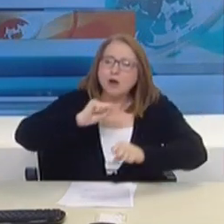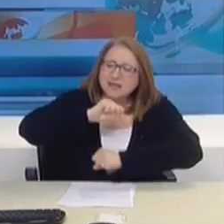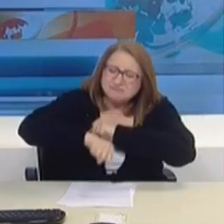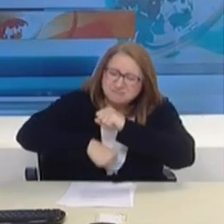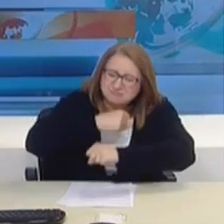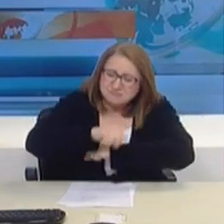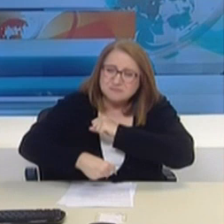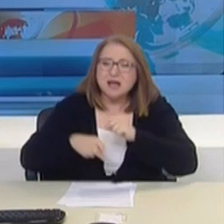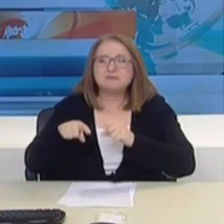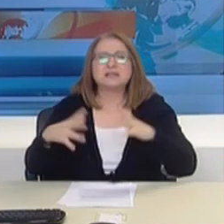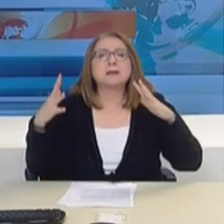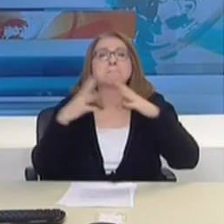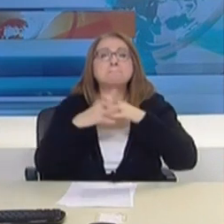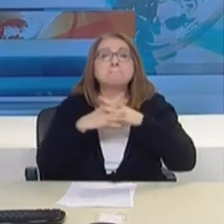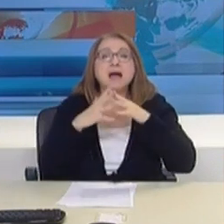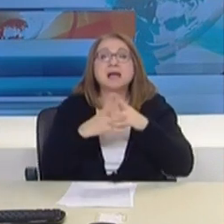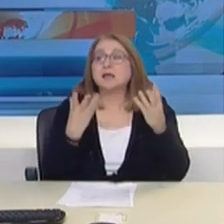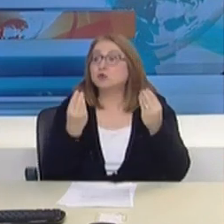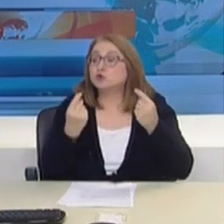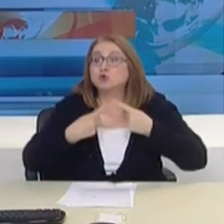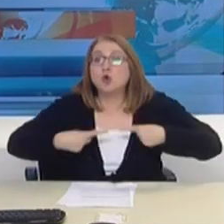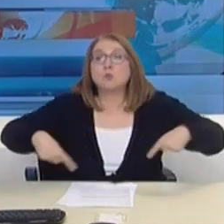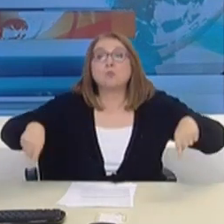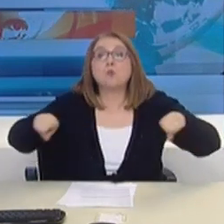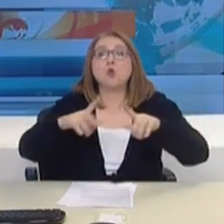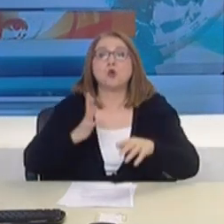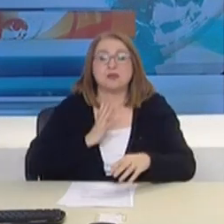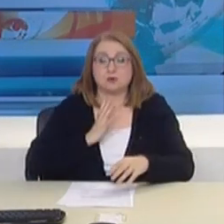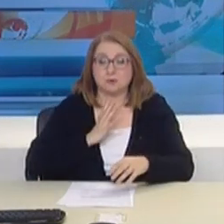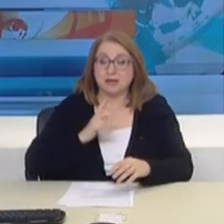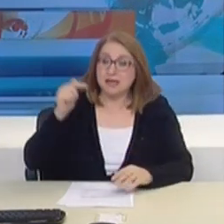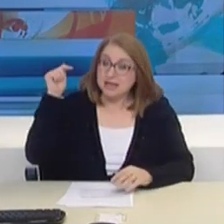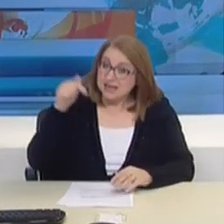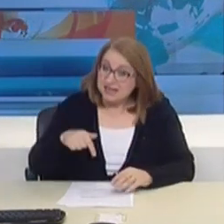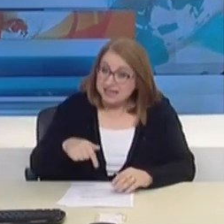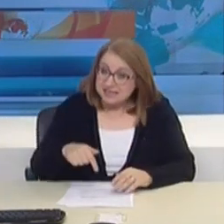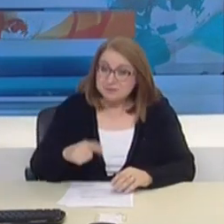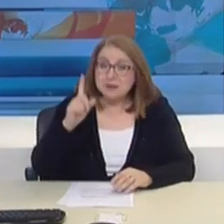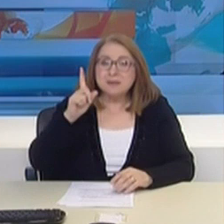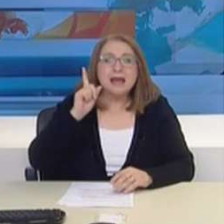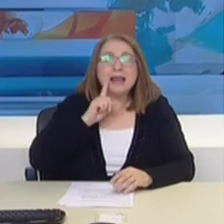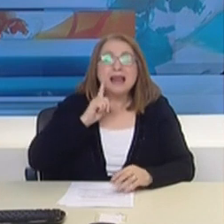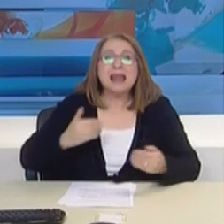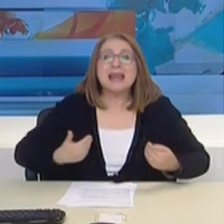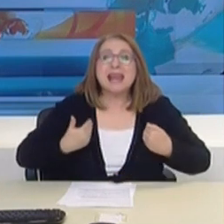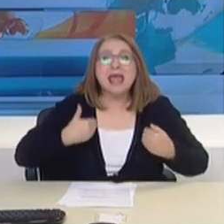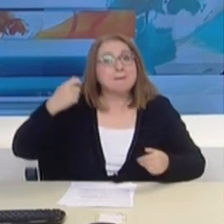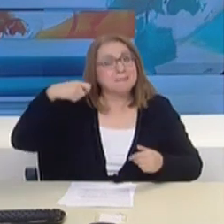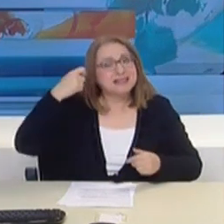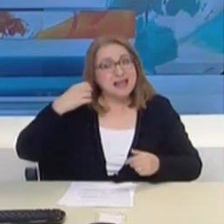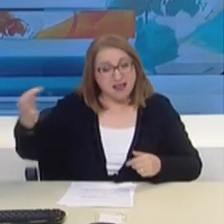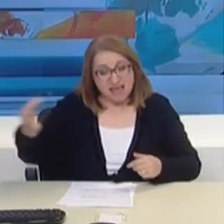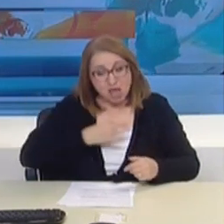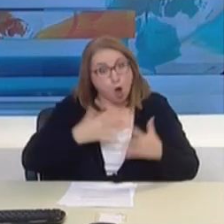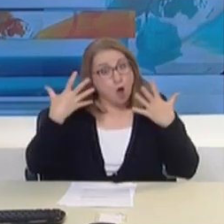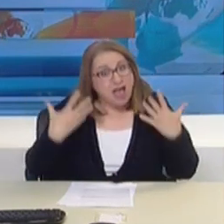των πολλών και εδώ να πω σήμερα είναι η μάχη που κέρδισε μια νεαρή μητέρα που γέννησε ένα